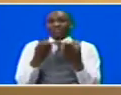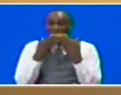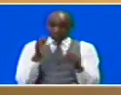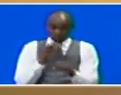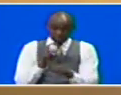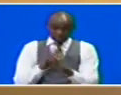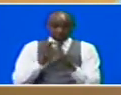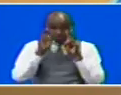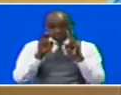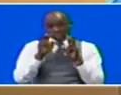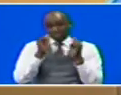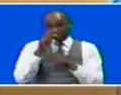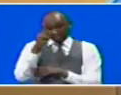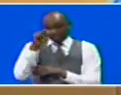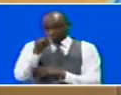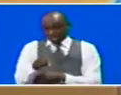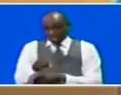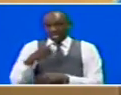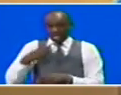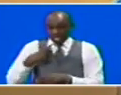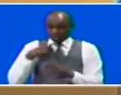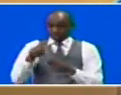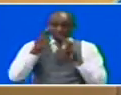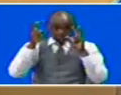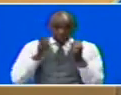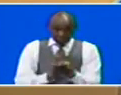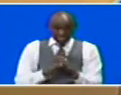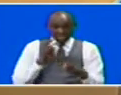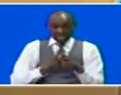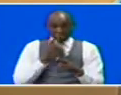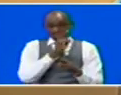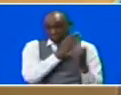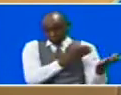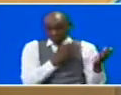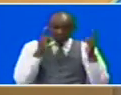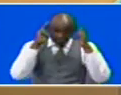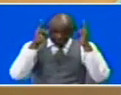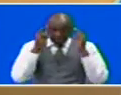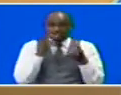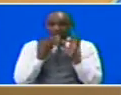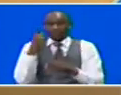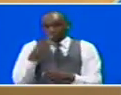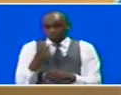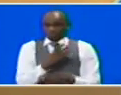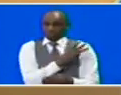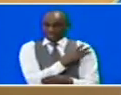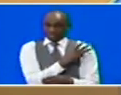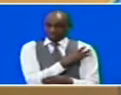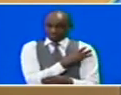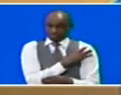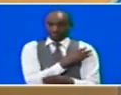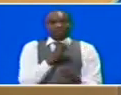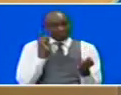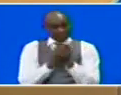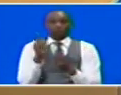kwa kutazama taarifa za KTN leo na Kurunzi ya leo. Naitwa Mashirima Kapombe na mtangazaji wetu wa ishara amekuwa ni William Sila.